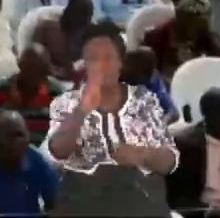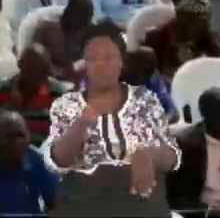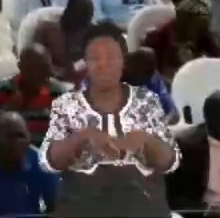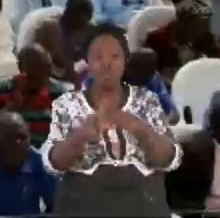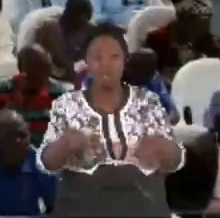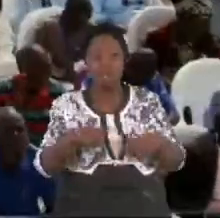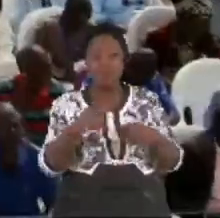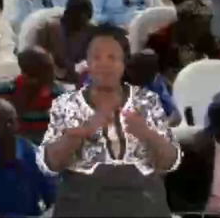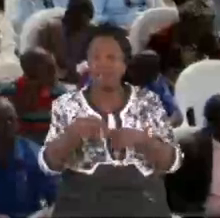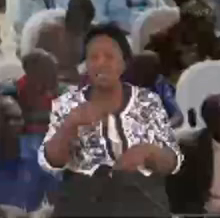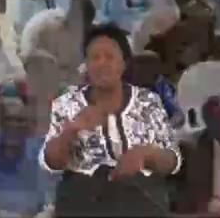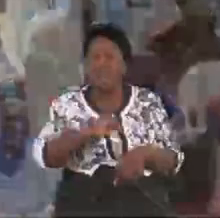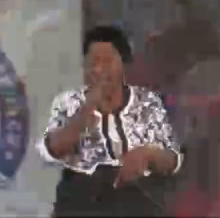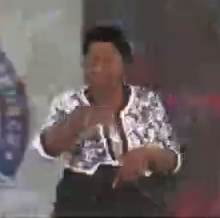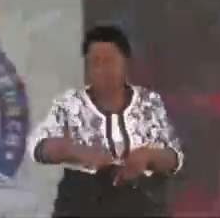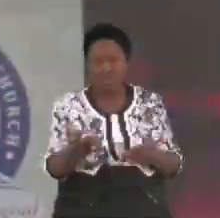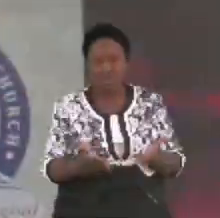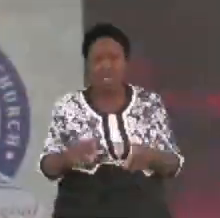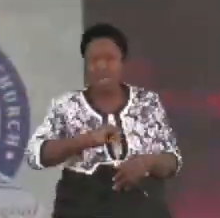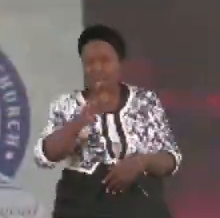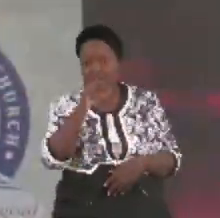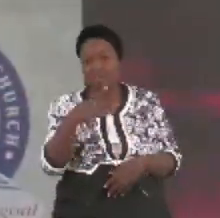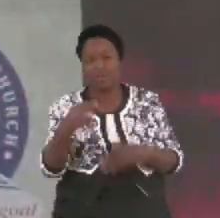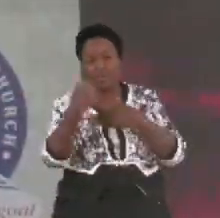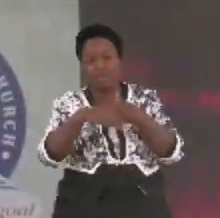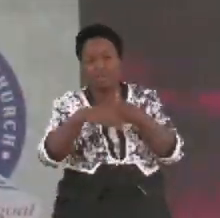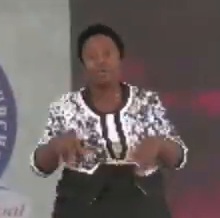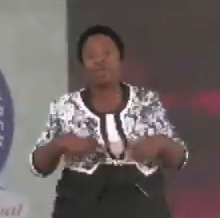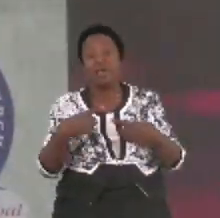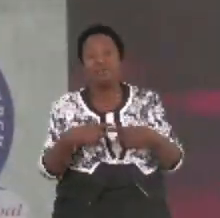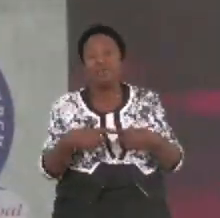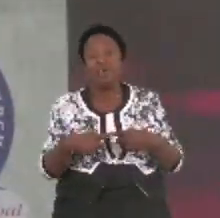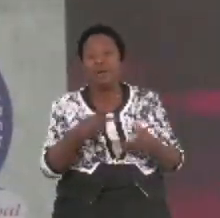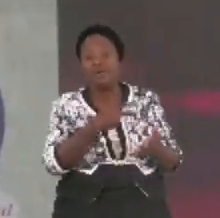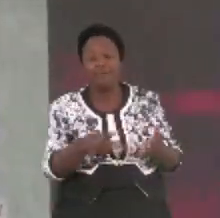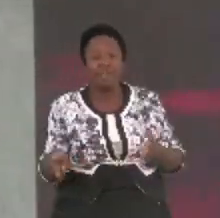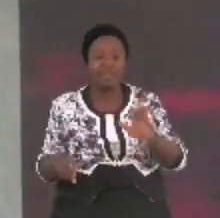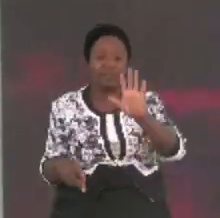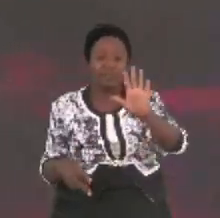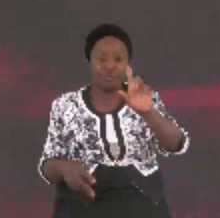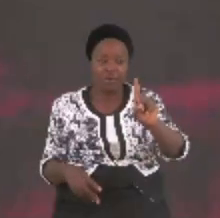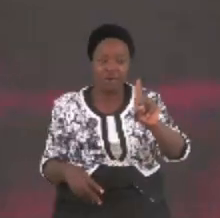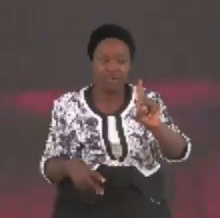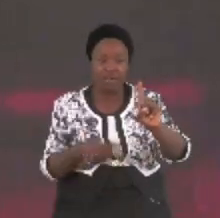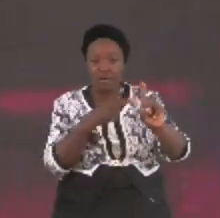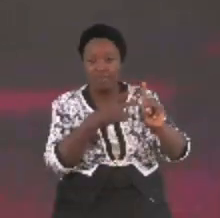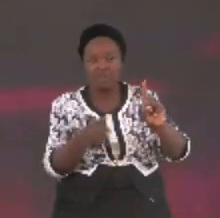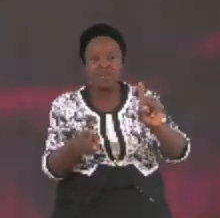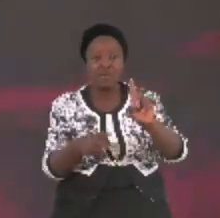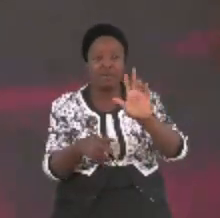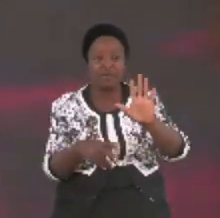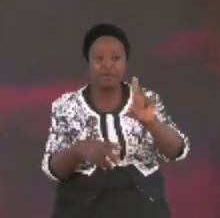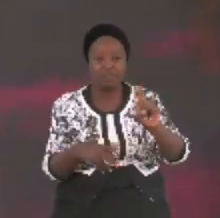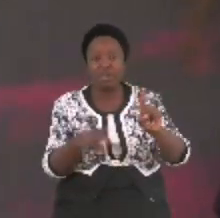aidez. Je suis toujours là. Je suis le pain de vie. Verset 51. Il nous dit, je